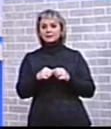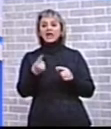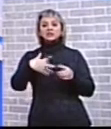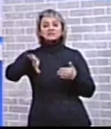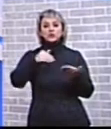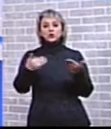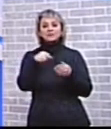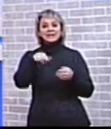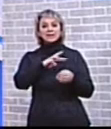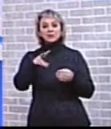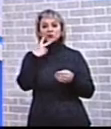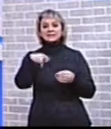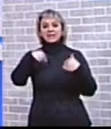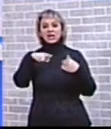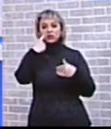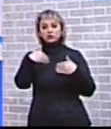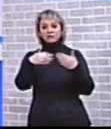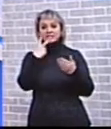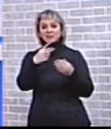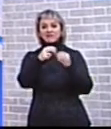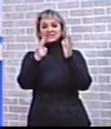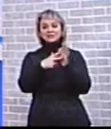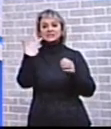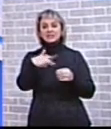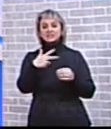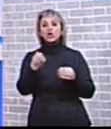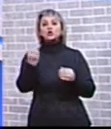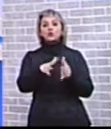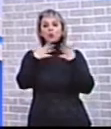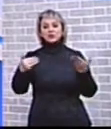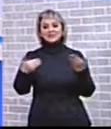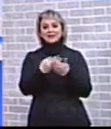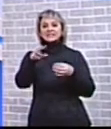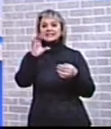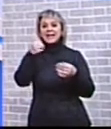Это все новости к этой минуте. Следующий выпуск смотрите в 18:30.